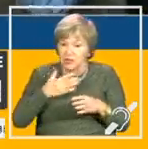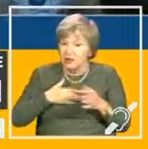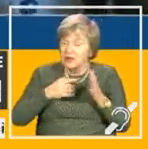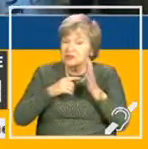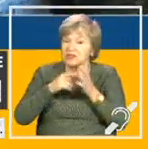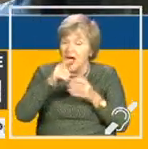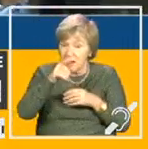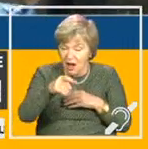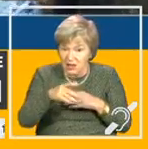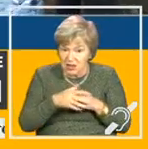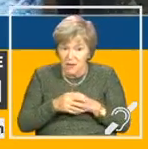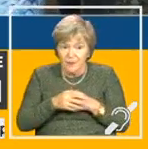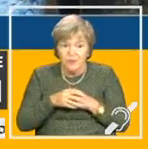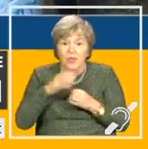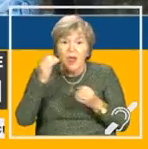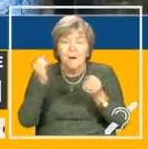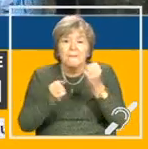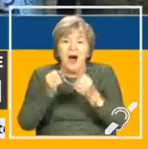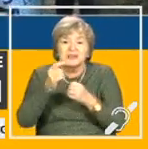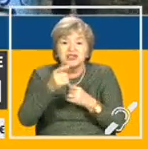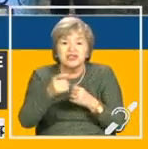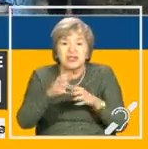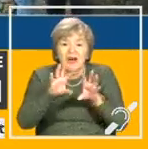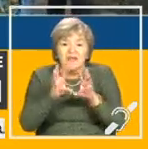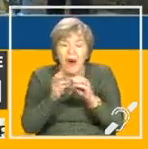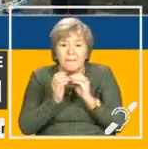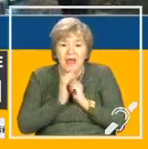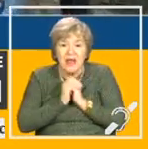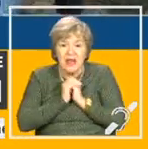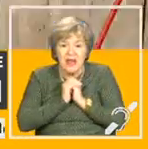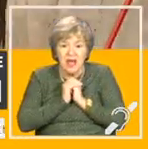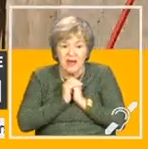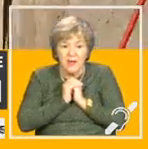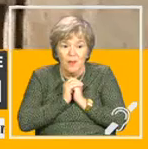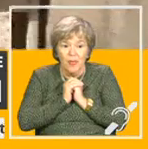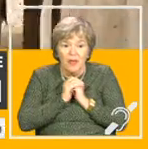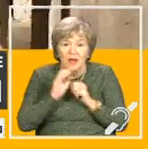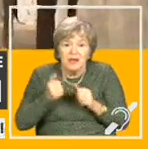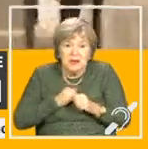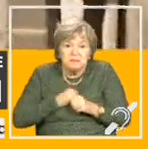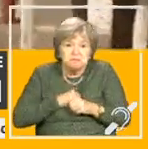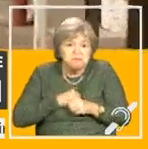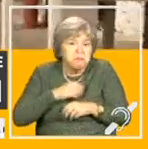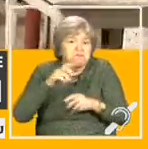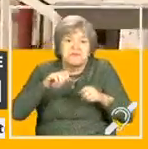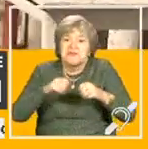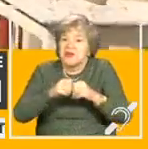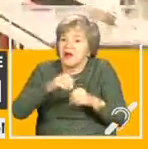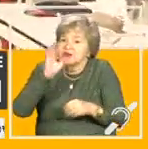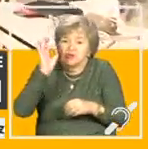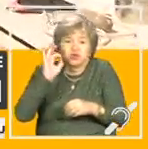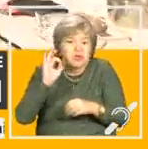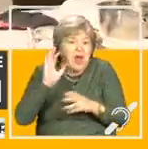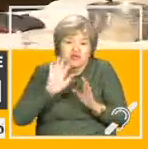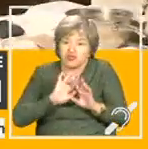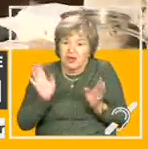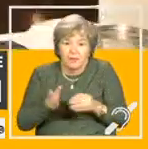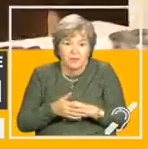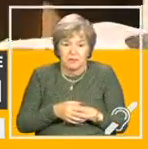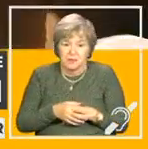Claudiu, și mașina familiei Dobre Tănăsache. Este daună totală, o putem vedea